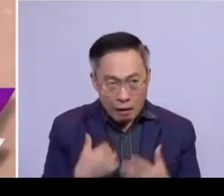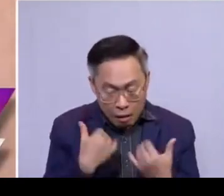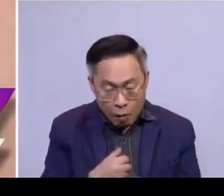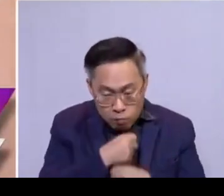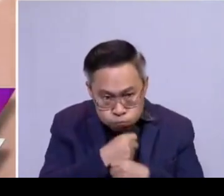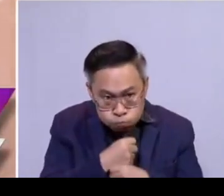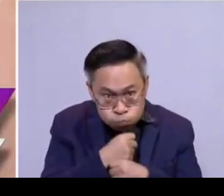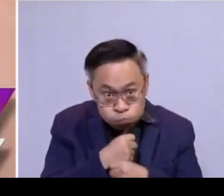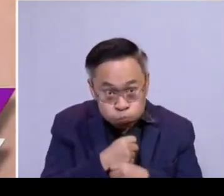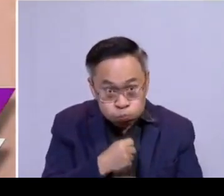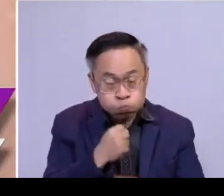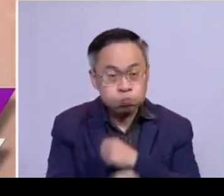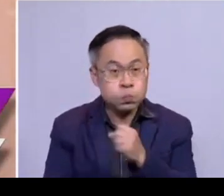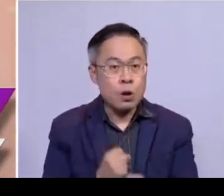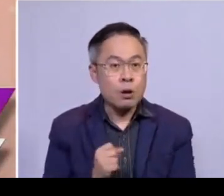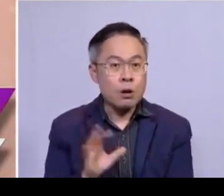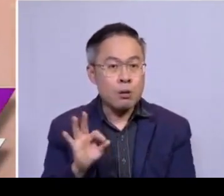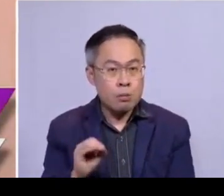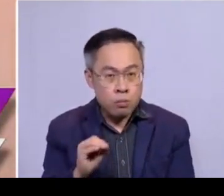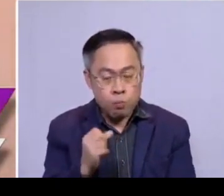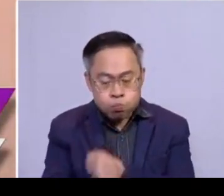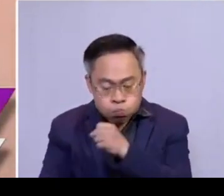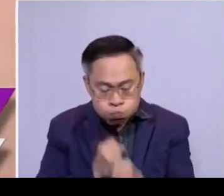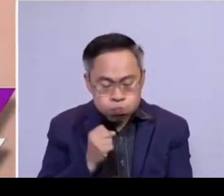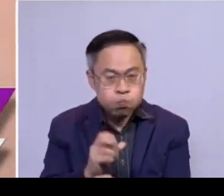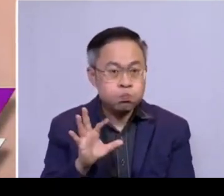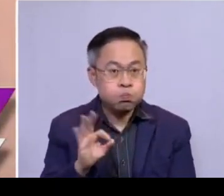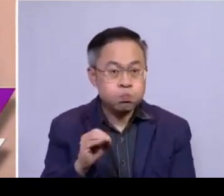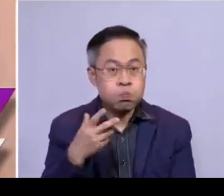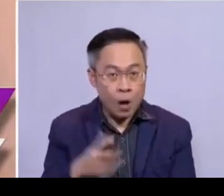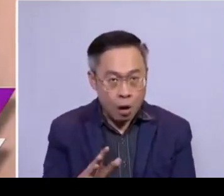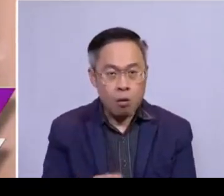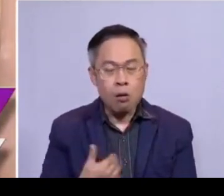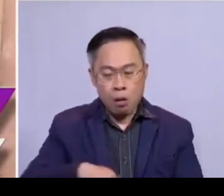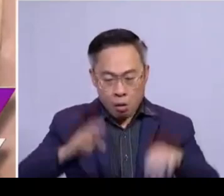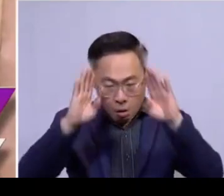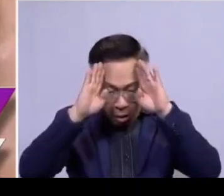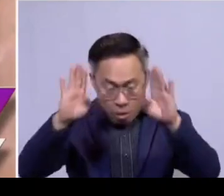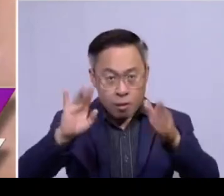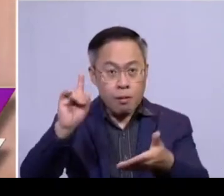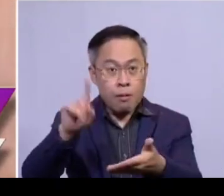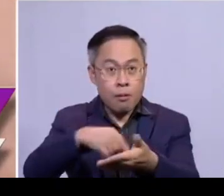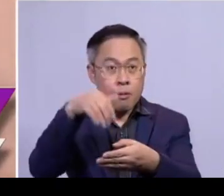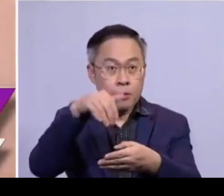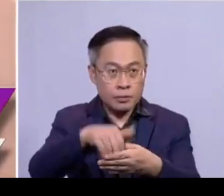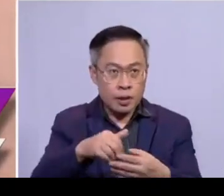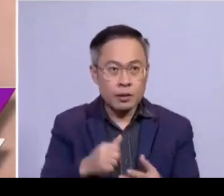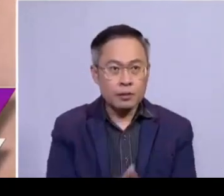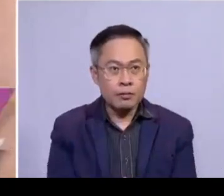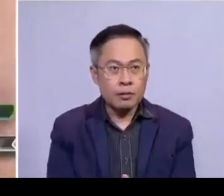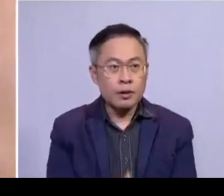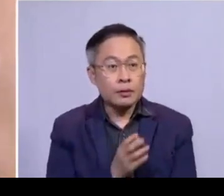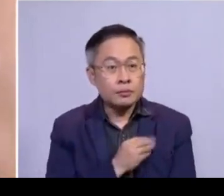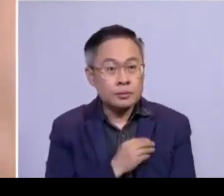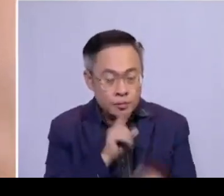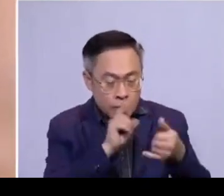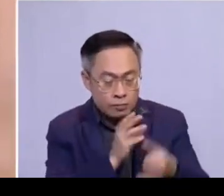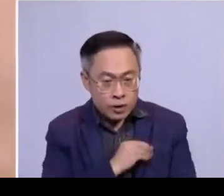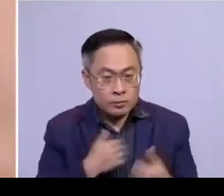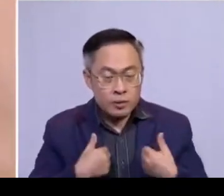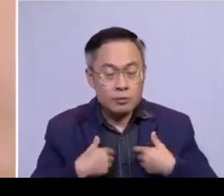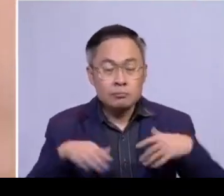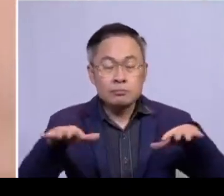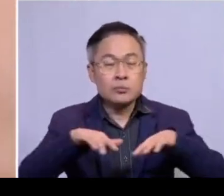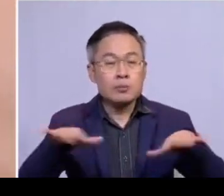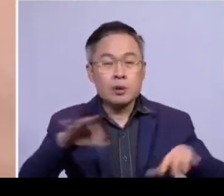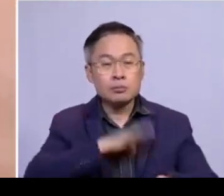นี่วันนี้ตั้งใจมาเลือกตั้ง ตั้งใจมาเลือกตั้งนี่มากับหมู่เจ้า ตื่นเต้นไหมคะ น่ามาตื่นเต้นได้ธรรมด